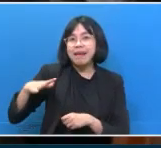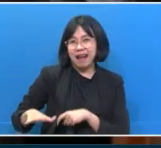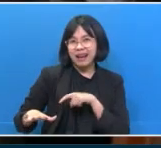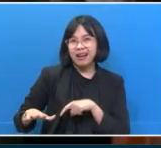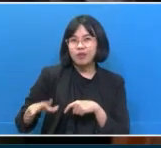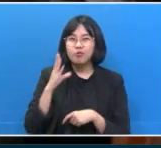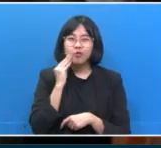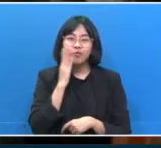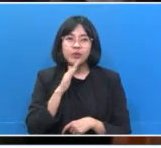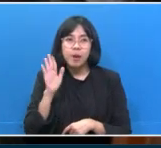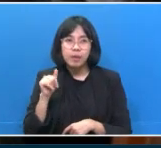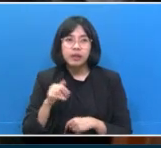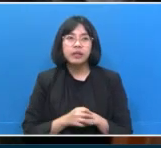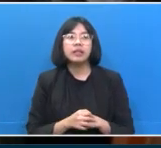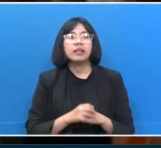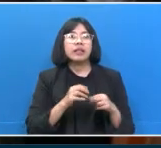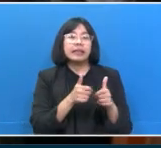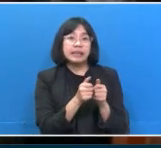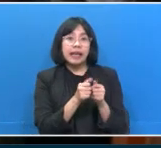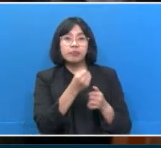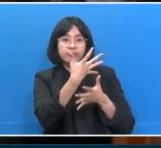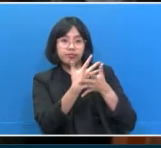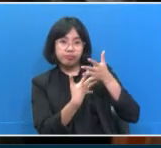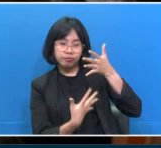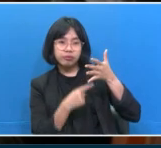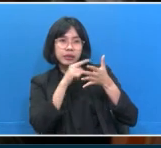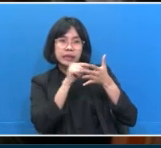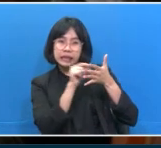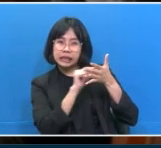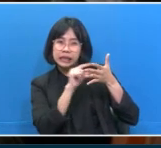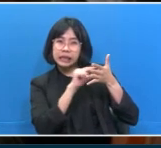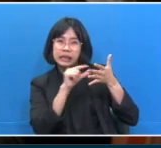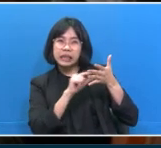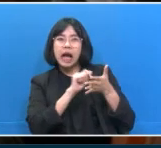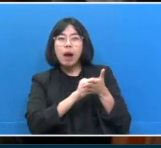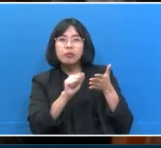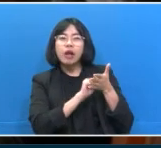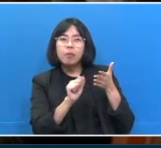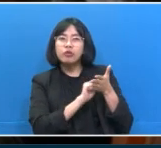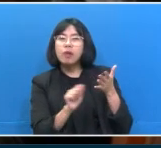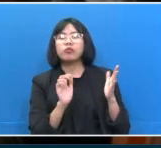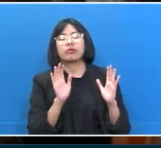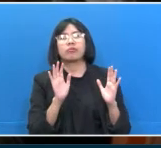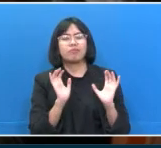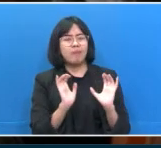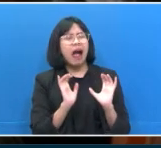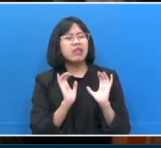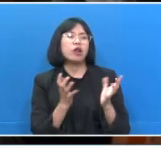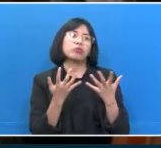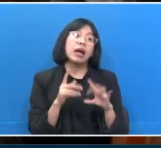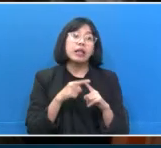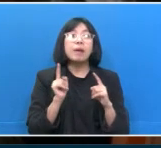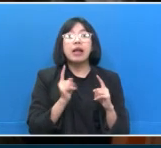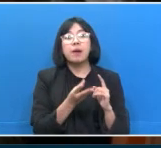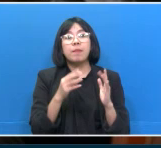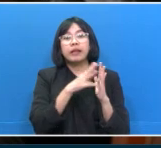Dari hasil percakapan banyak yang dihapus, tetapi banyak juga yang sudah saya capture dan ada di